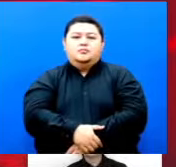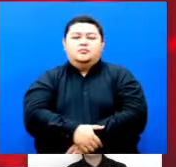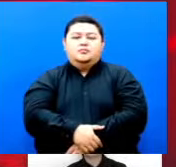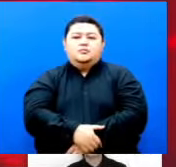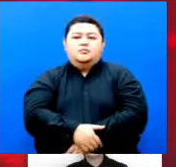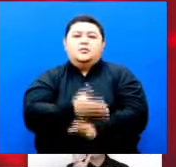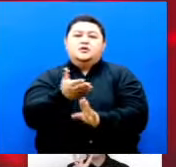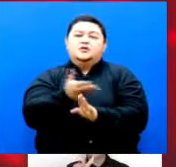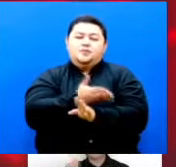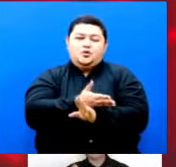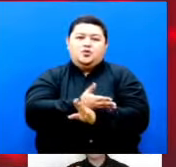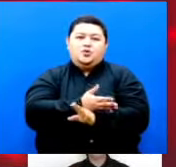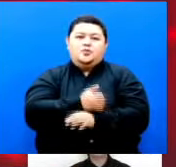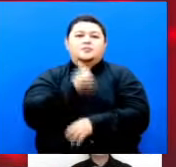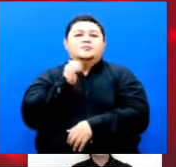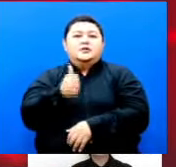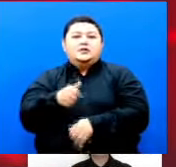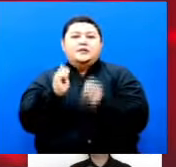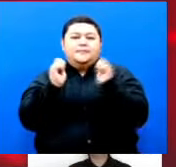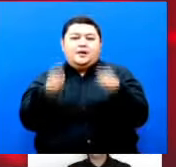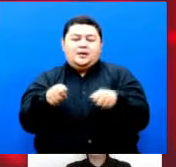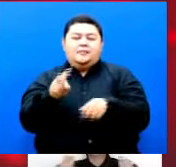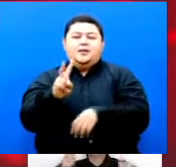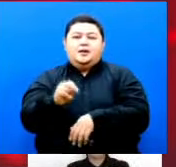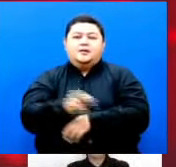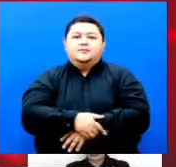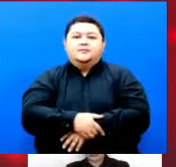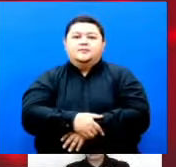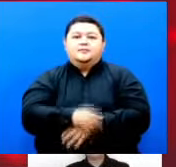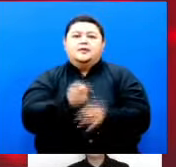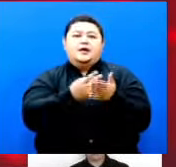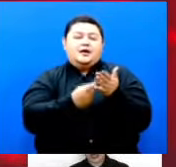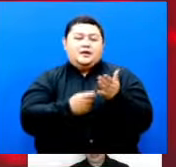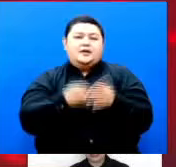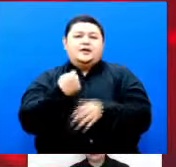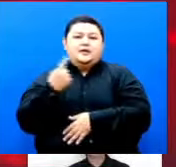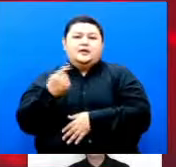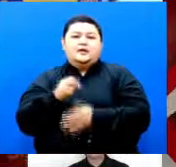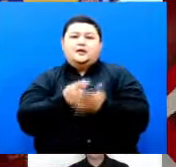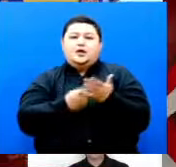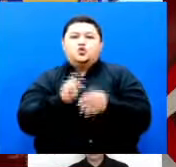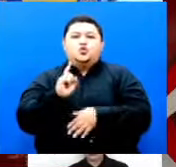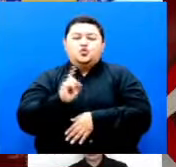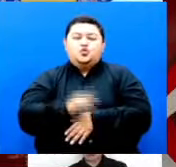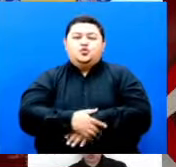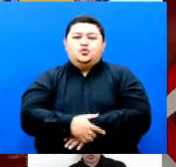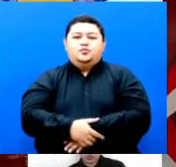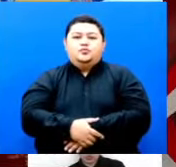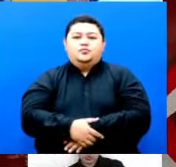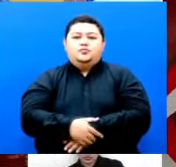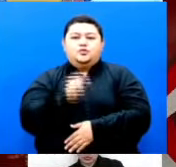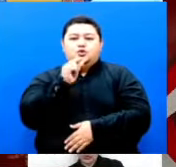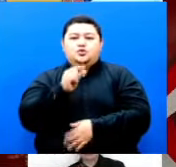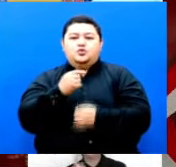dapatmelamarpekerjaanlagi.Kamiakan menghitungangkanyanantisesuai dengankebutuhananggarandaerah.Ya,itulahyangdimaksuddengan kehadiran